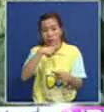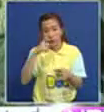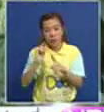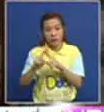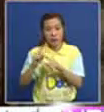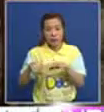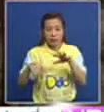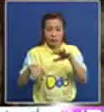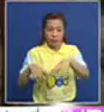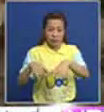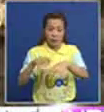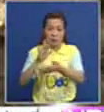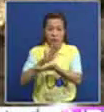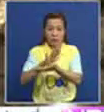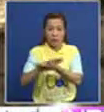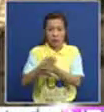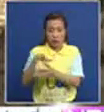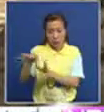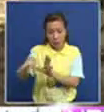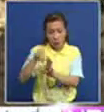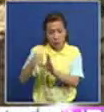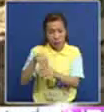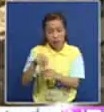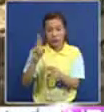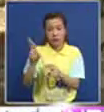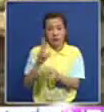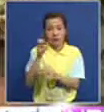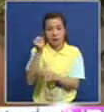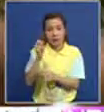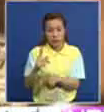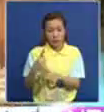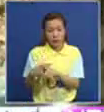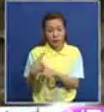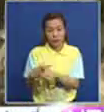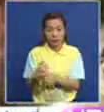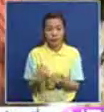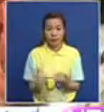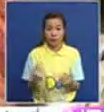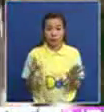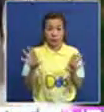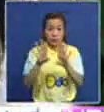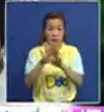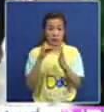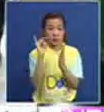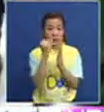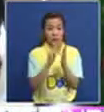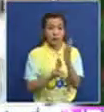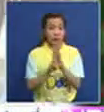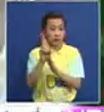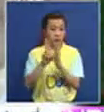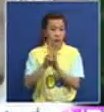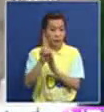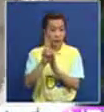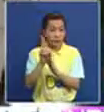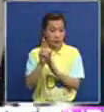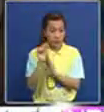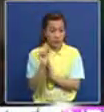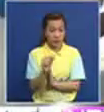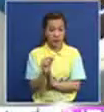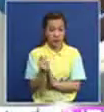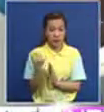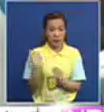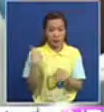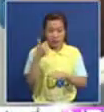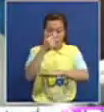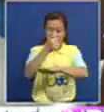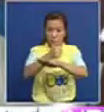เรียนเพื่อทำระบบประปาใช้ชั่วคราวปิดท้ายที่จังหวัดเชียงรายค่ะนายประเสริฐจิตชิมพรีนายอ